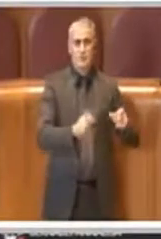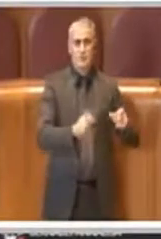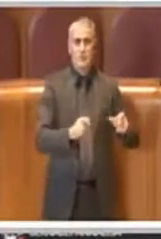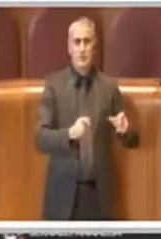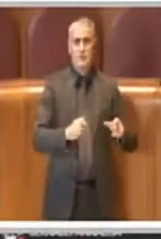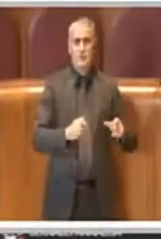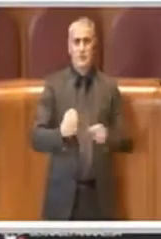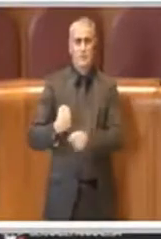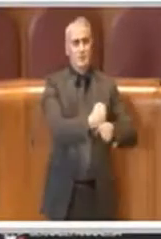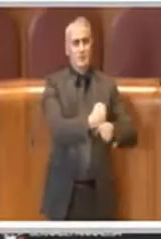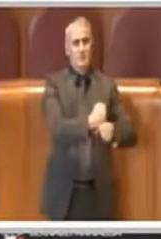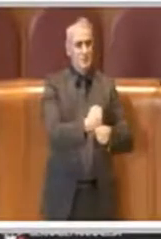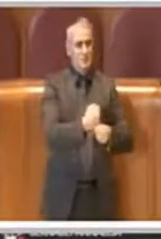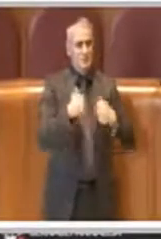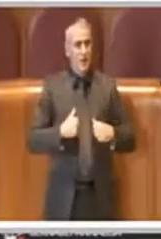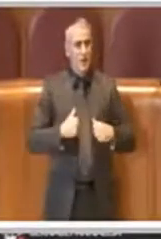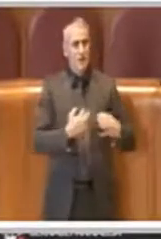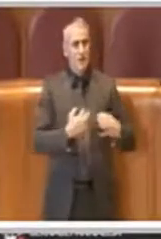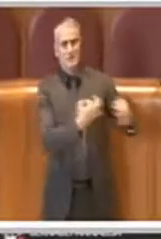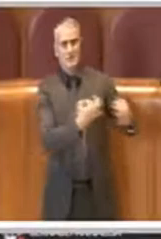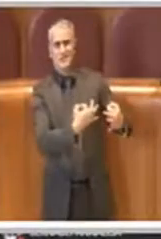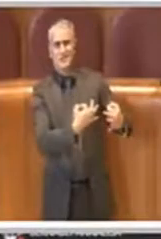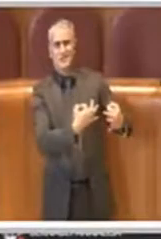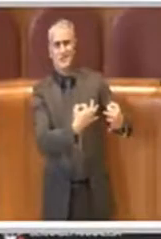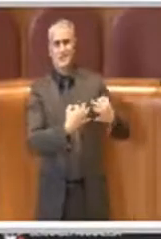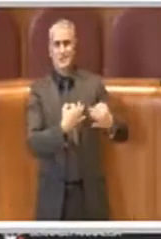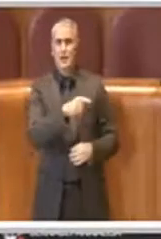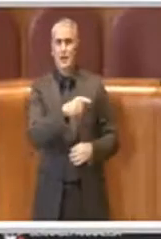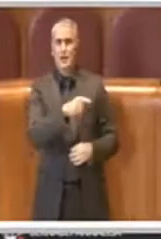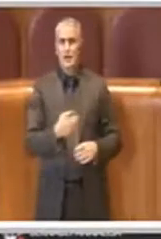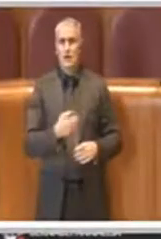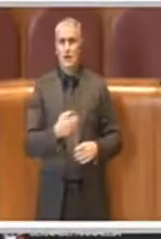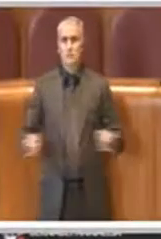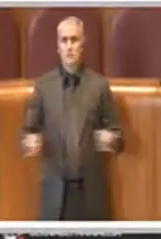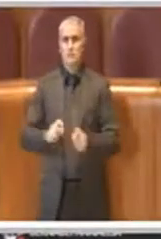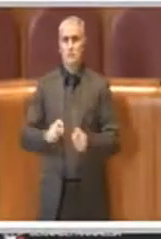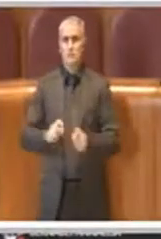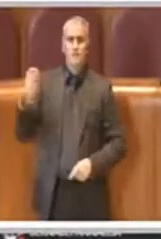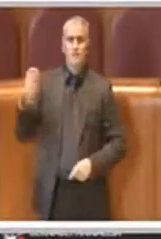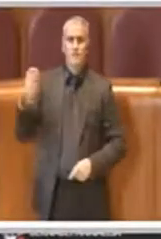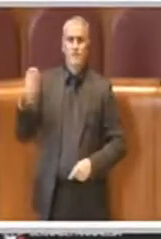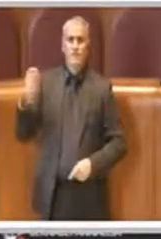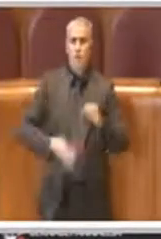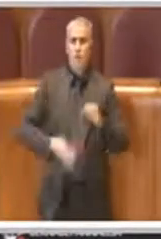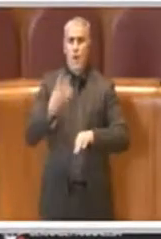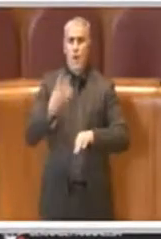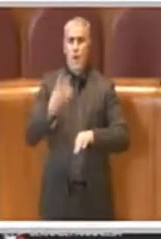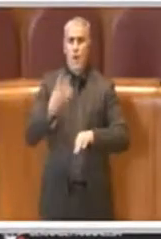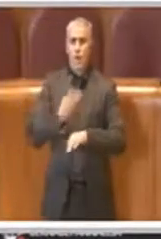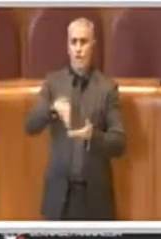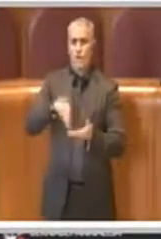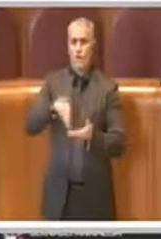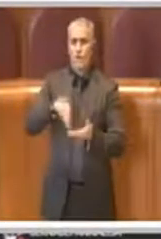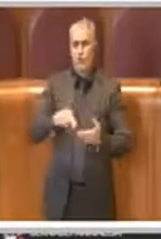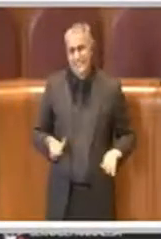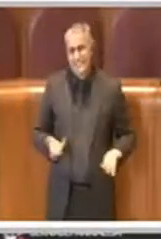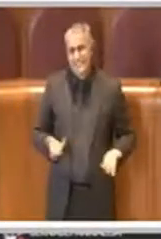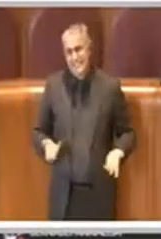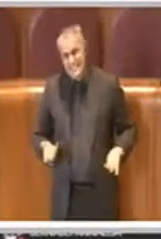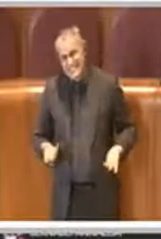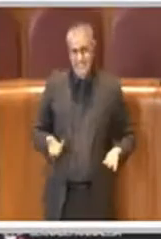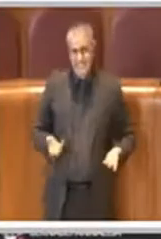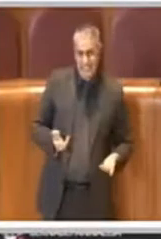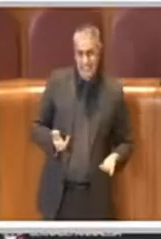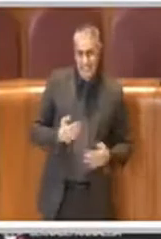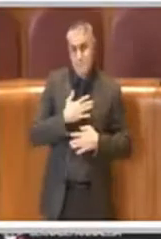nostro statuto, e poi si ritrovano in 4 ore a votare atti di questo tipo. Insomma, lo trovo un